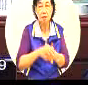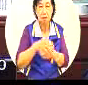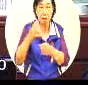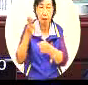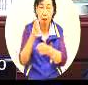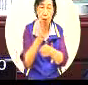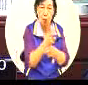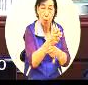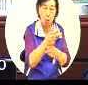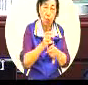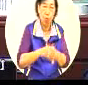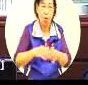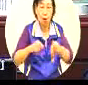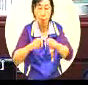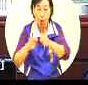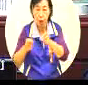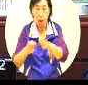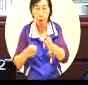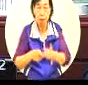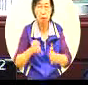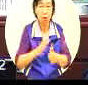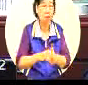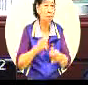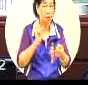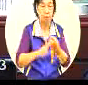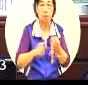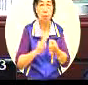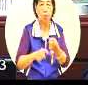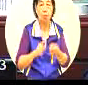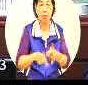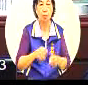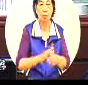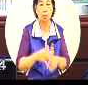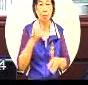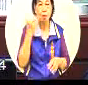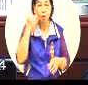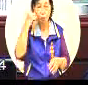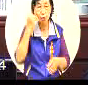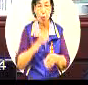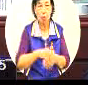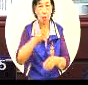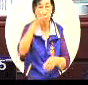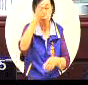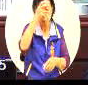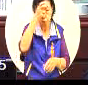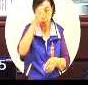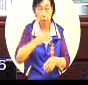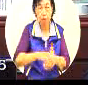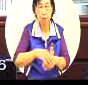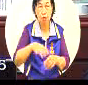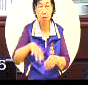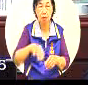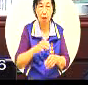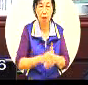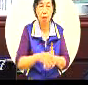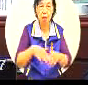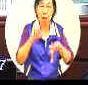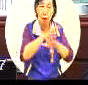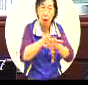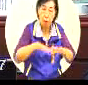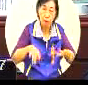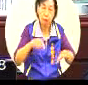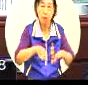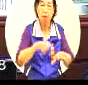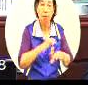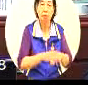痛心，也觉得这个不是不应该啊。所以如果警察基于维持治安的需